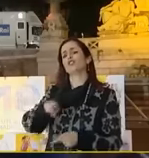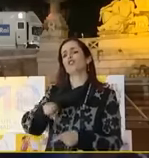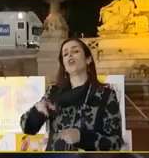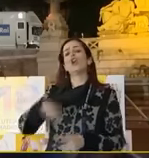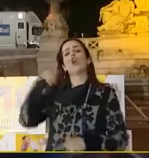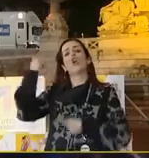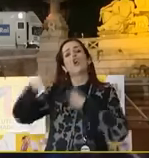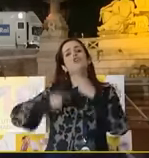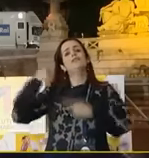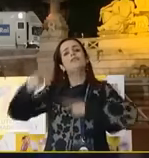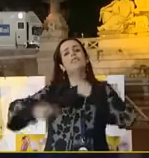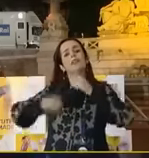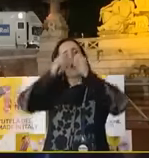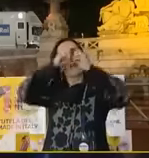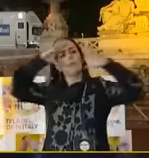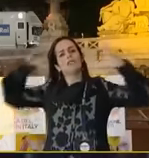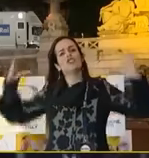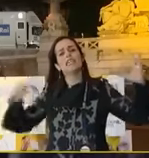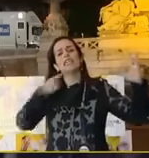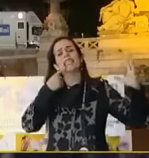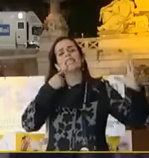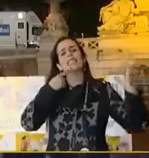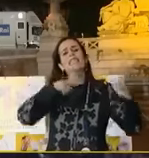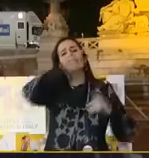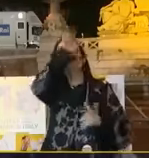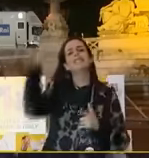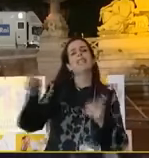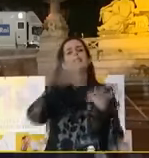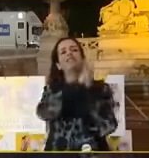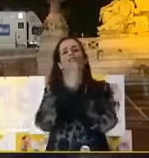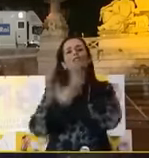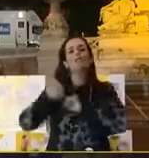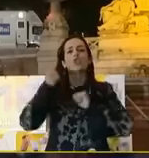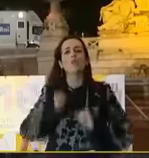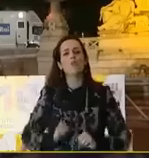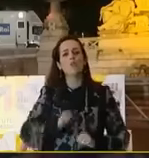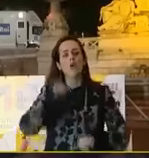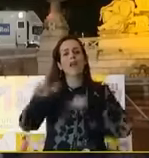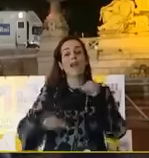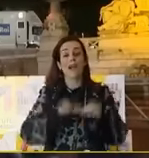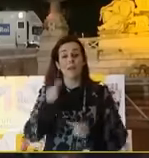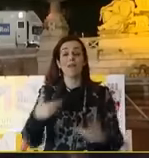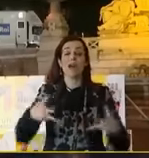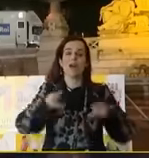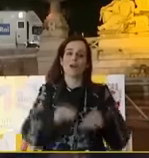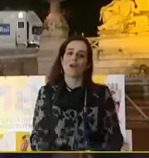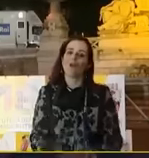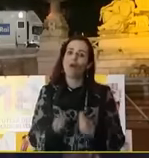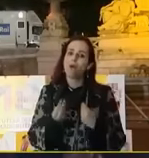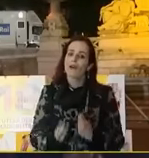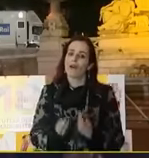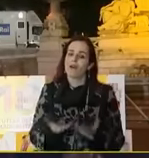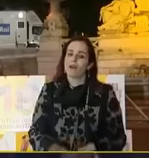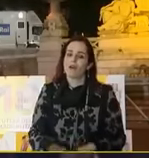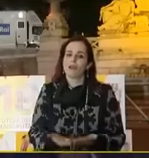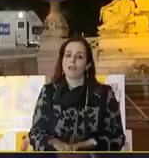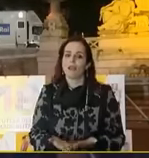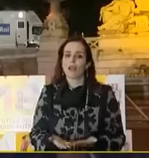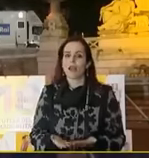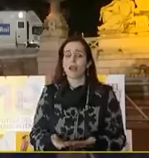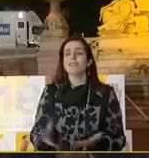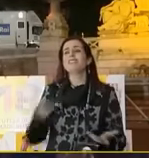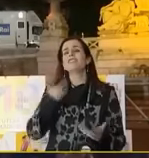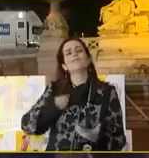Continuiamo a immaginare che chi ha distrutto il paese possa ancora cambiarlo. Ma per, io tante volte mi chiedono: dimmi perché